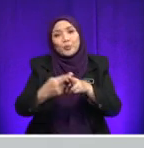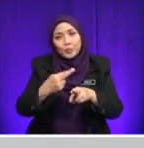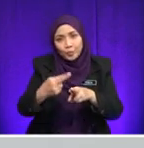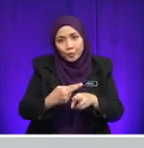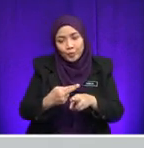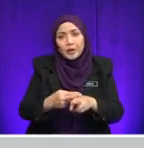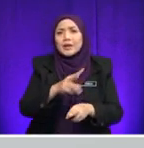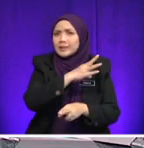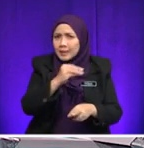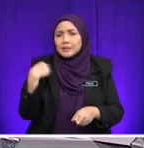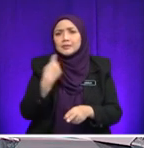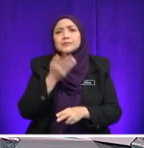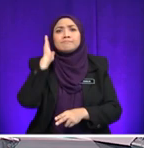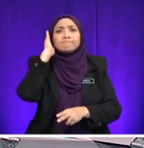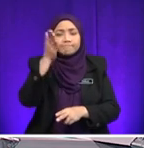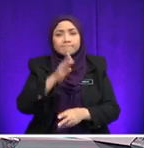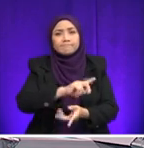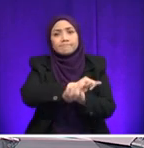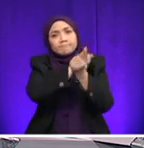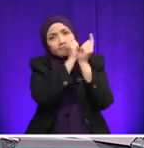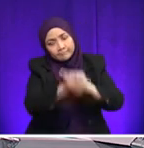penggantian Oke dan